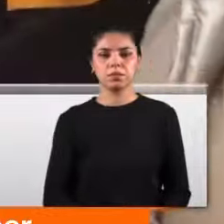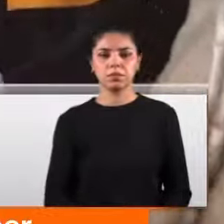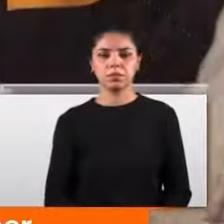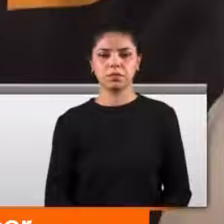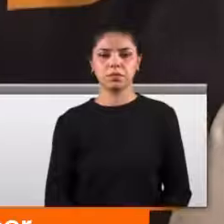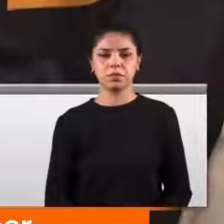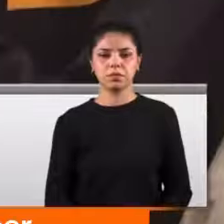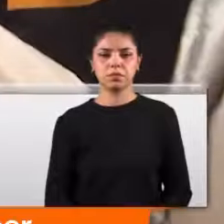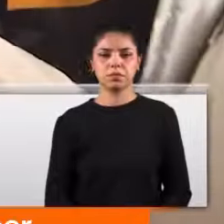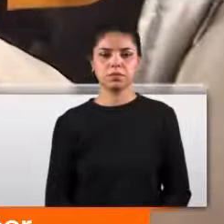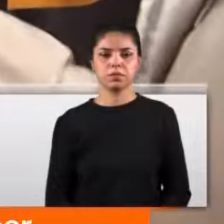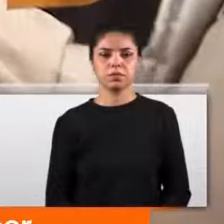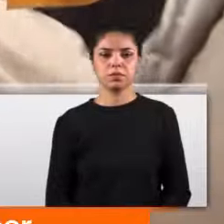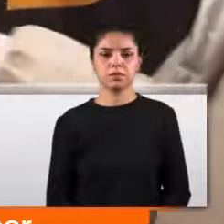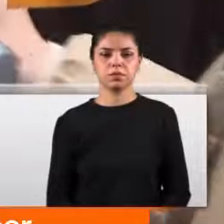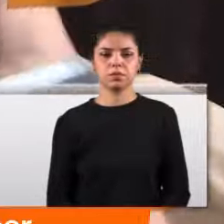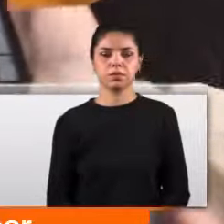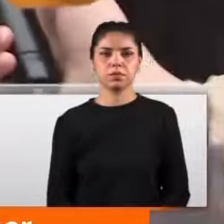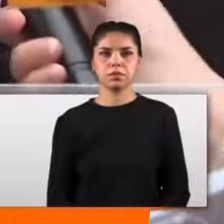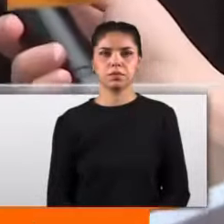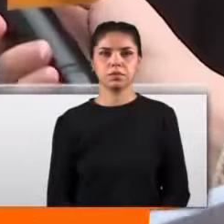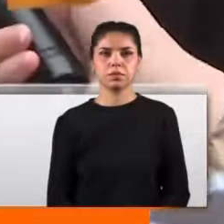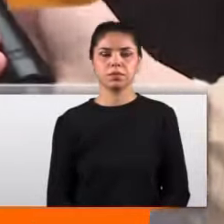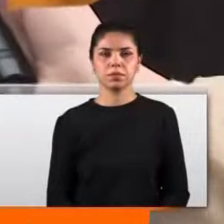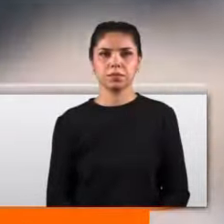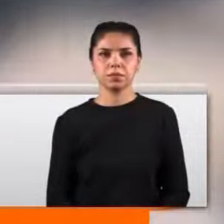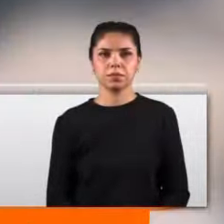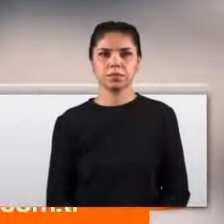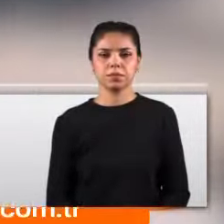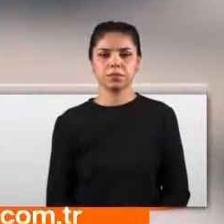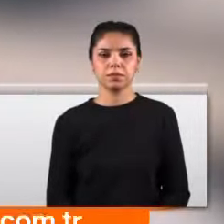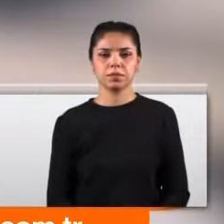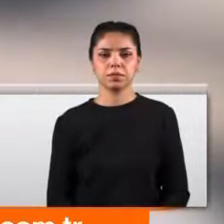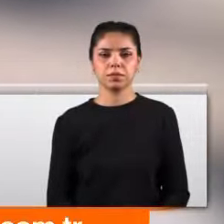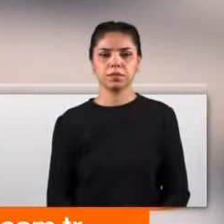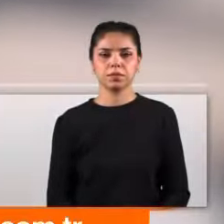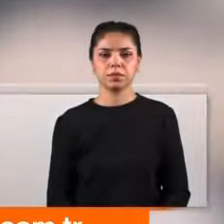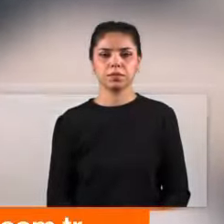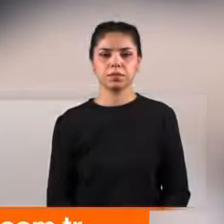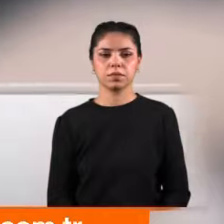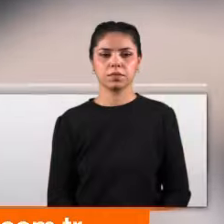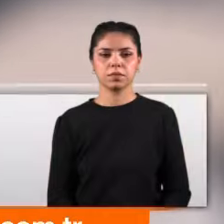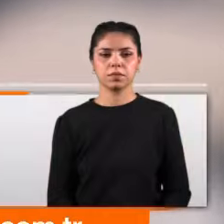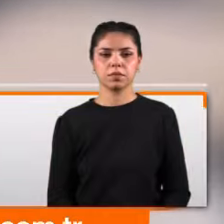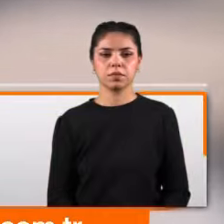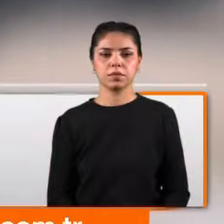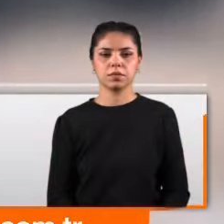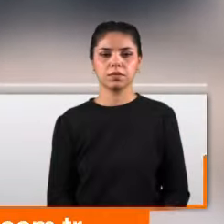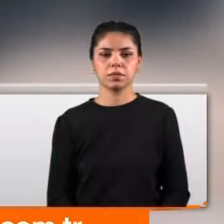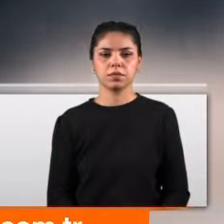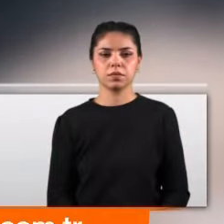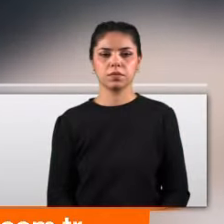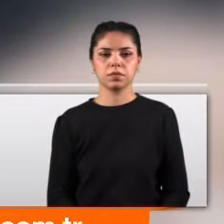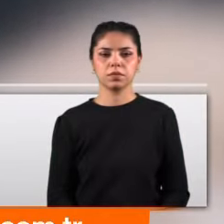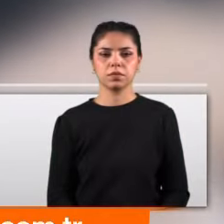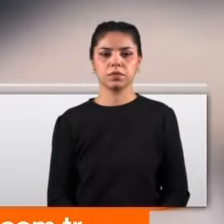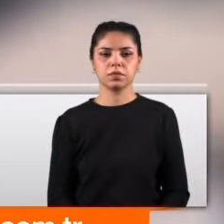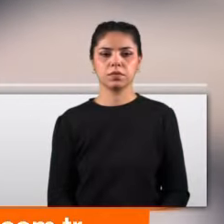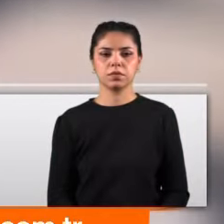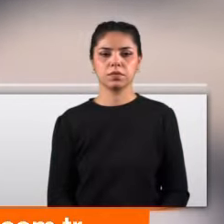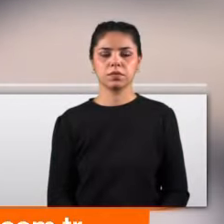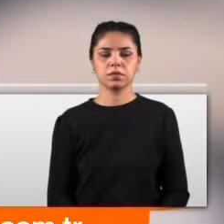Yatırım yaparım herhalde. Yatırım diyorsun sen de yatırım. Çok paran olsa ne yaparsın? Koyu ev yaptırırım. Çok, bayağı çok.